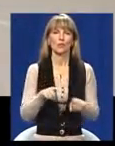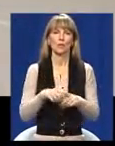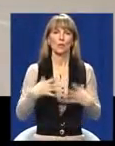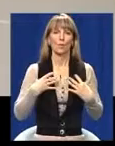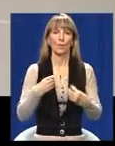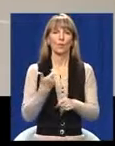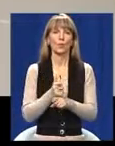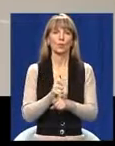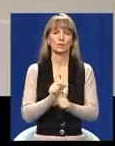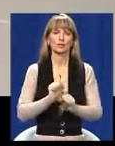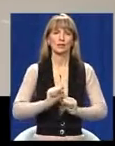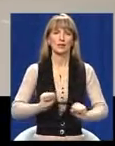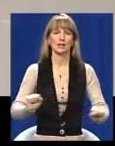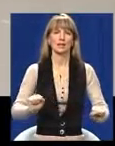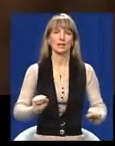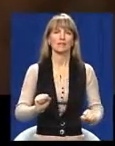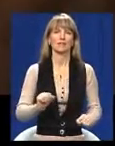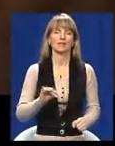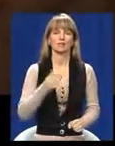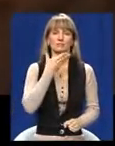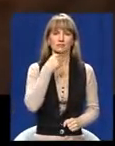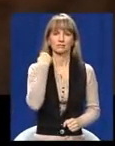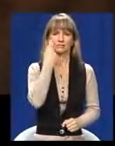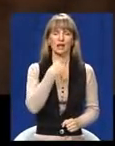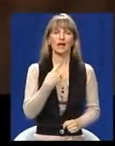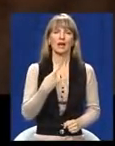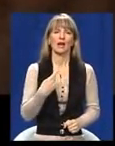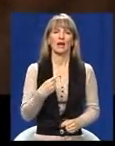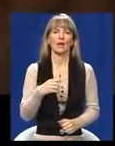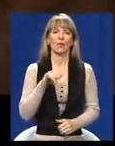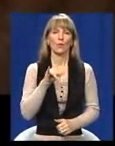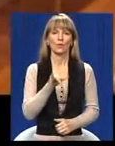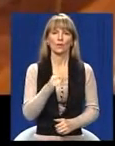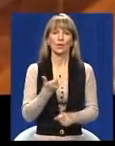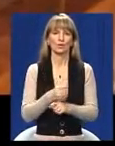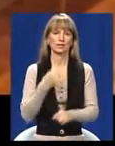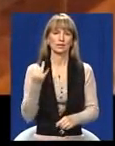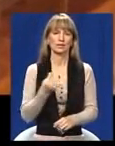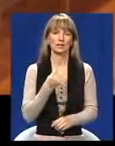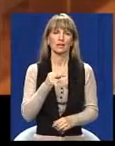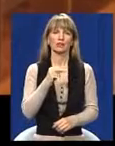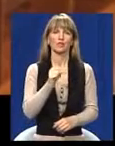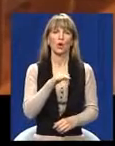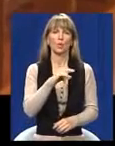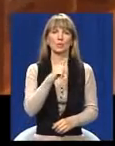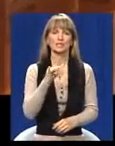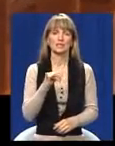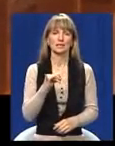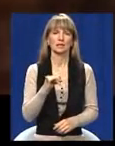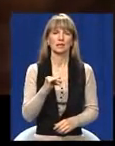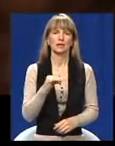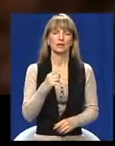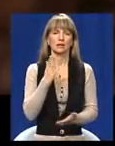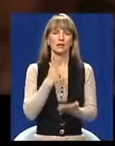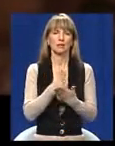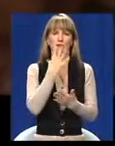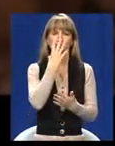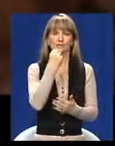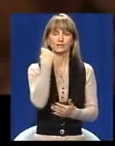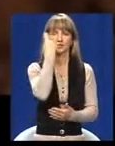пухнастики дуже сміливі і граціозні. Зовнішність у них не менш цікава. Чаузі мають витягнуту мордочку,